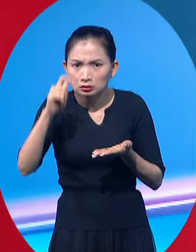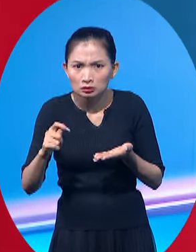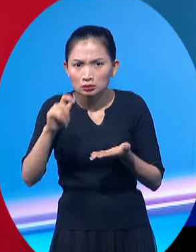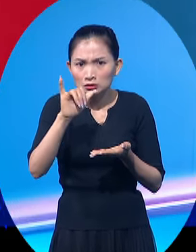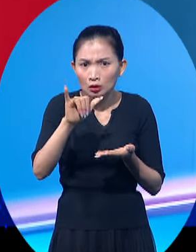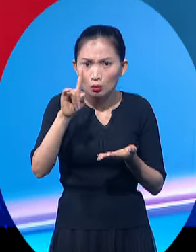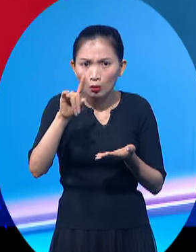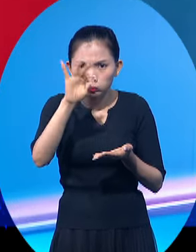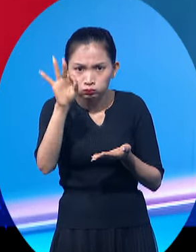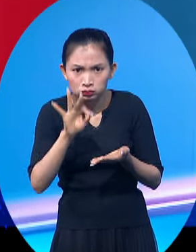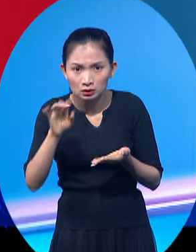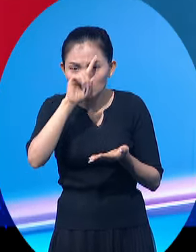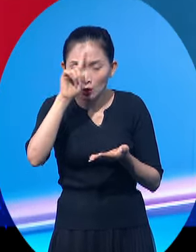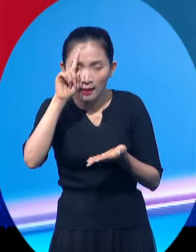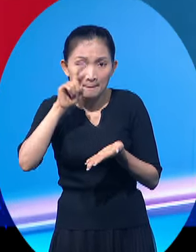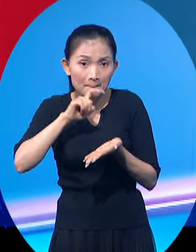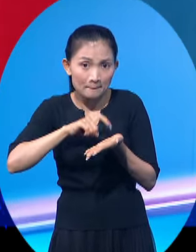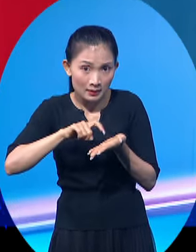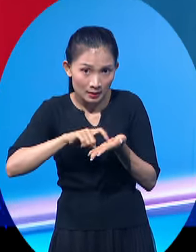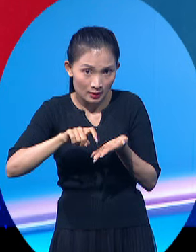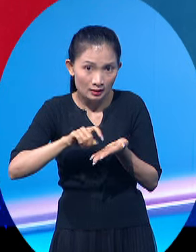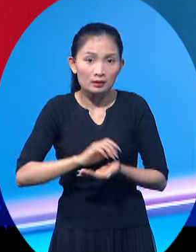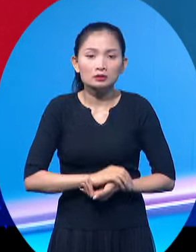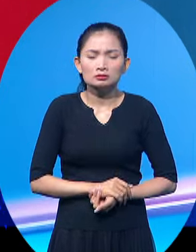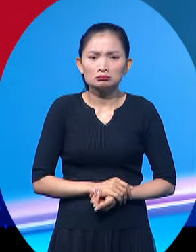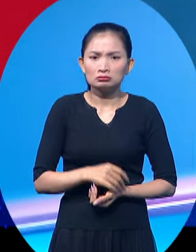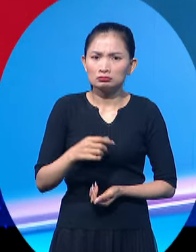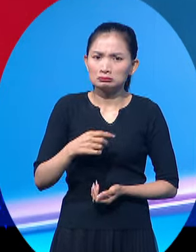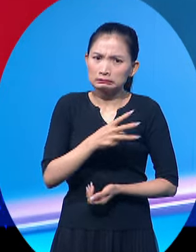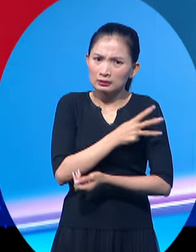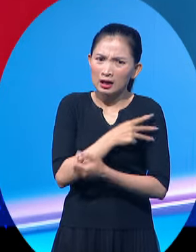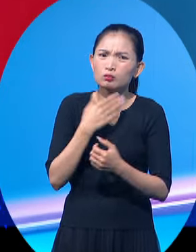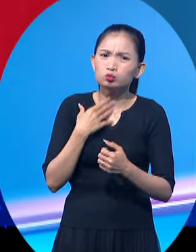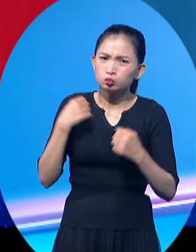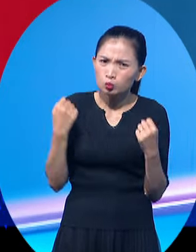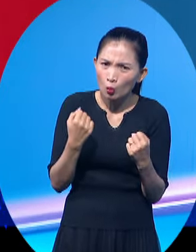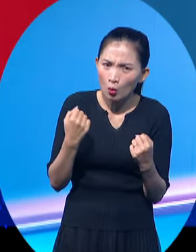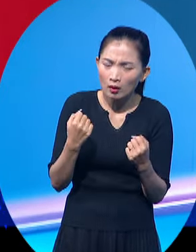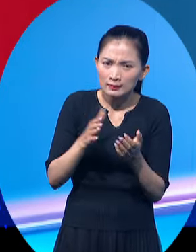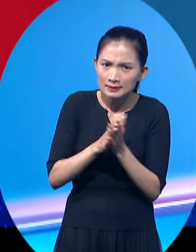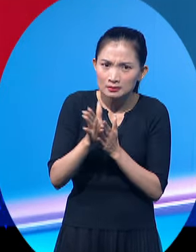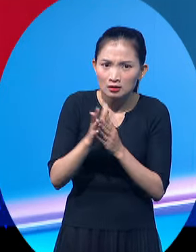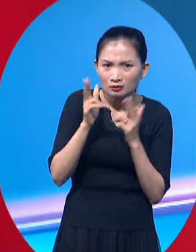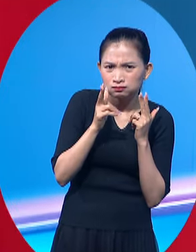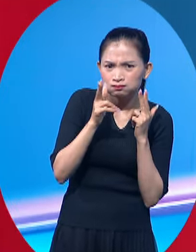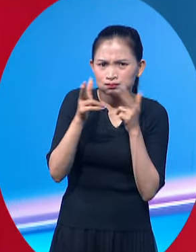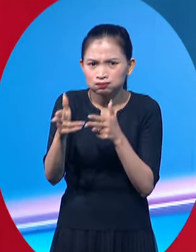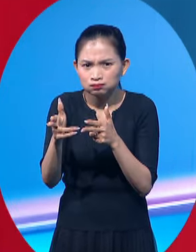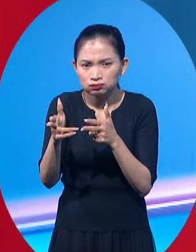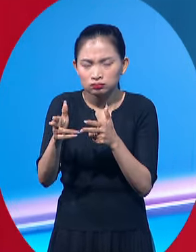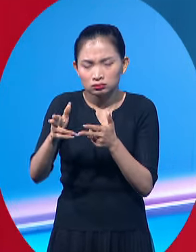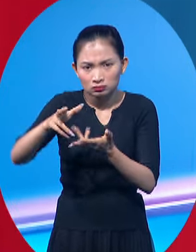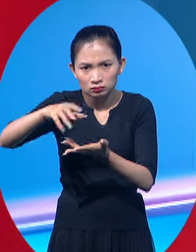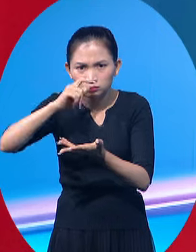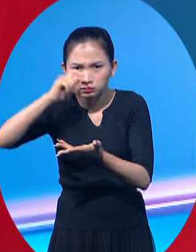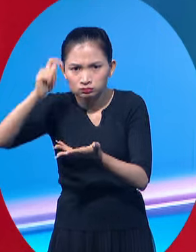sẽ đẩy mạnh cường độ tấn công các trung tâm hậu cần và kho chứa vũ khí của phương Tây. Lực lượng vũ trang Nga sẽ tiếp tục giải quyết các nhiệm vụ được giao đến khi hoàn thành đầy đủ